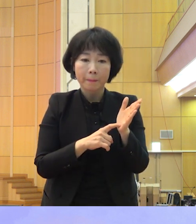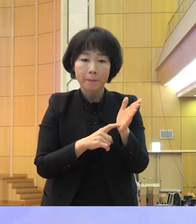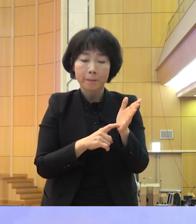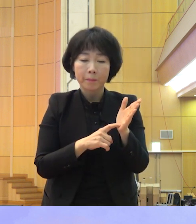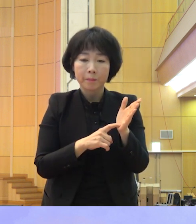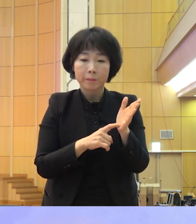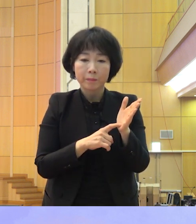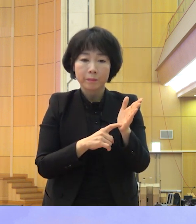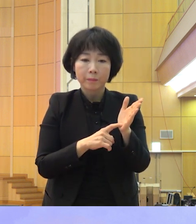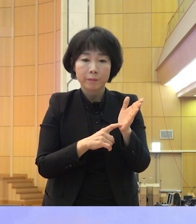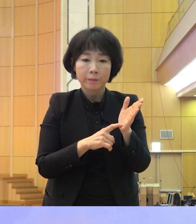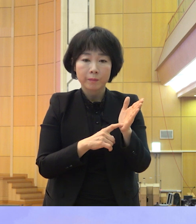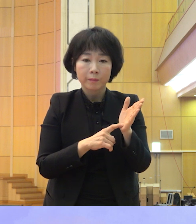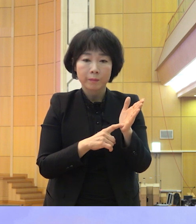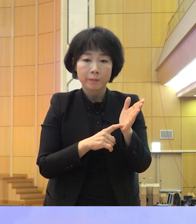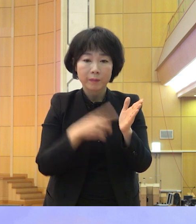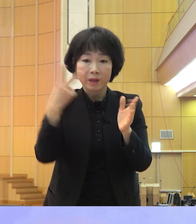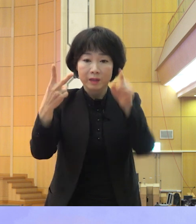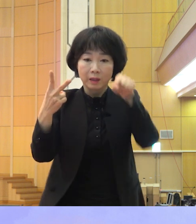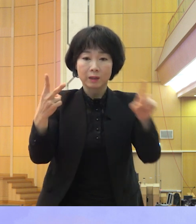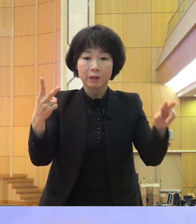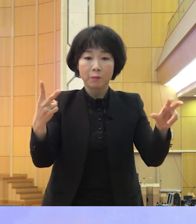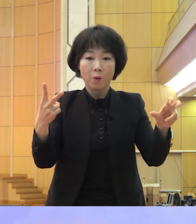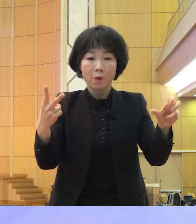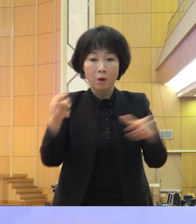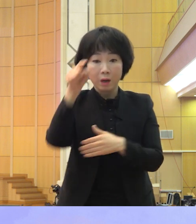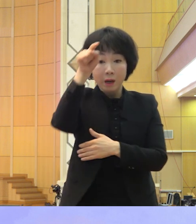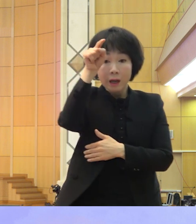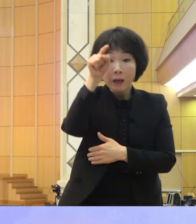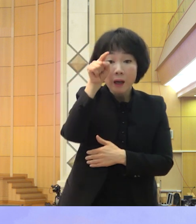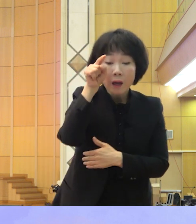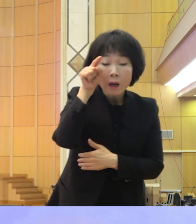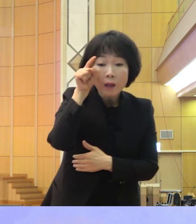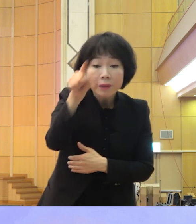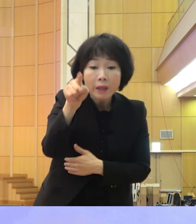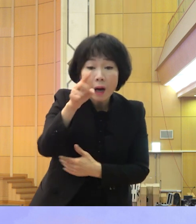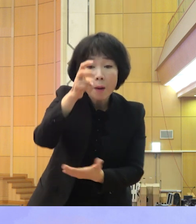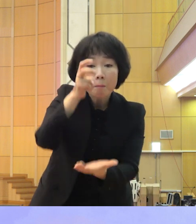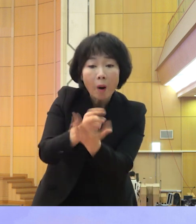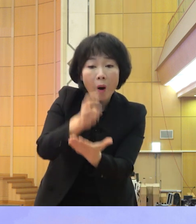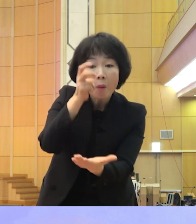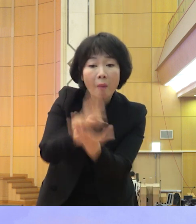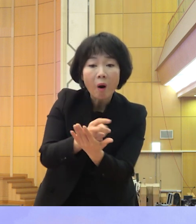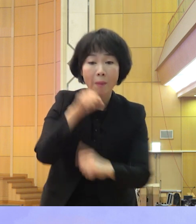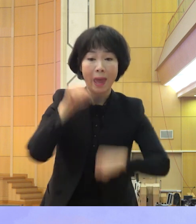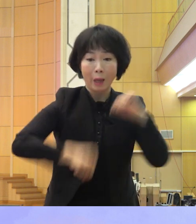내용입니다. 그런데 지금 로마서 2장 25절 보니까 내가 율법을 행하면,